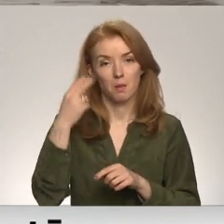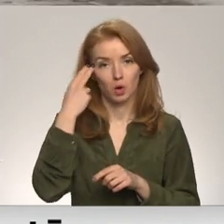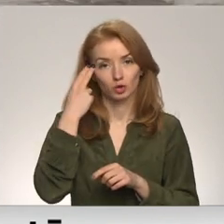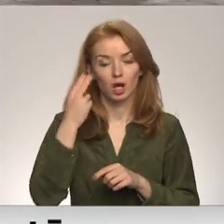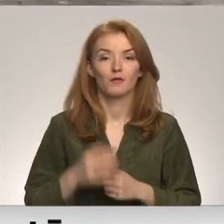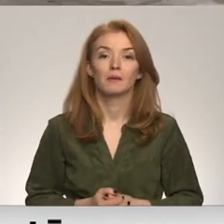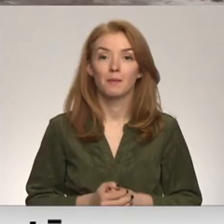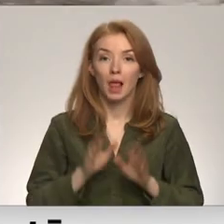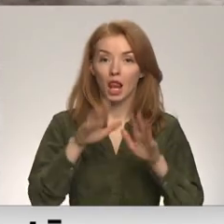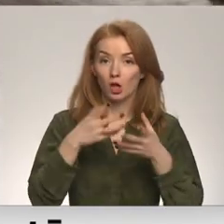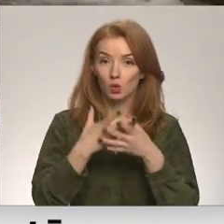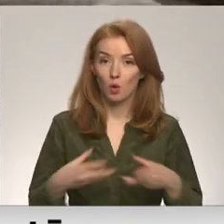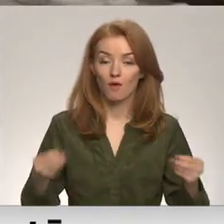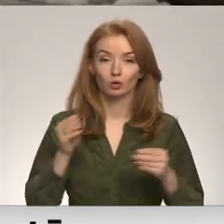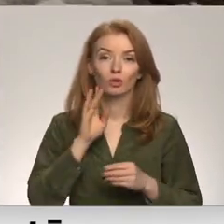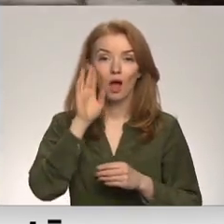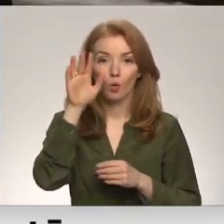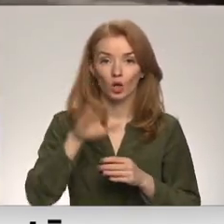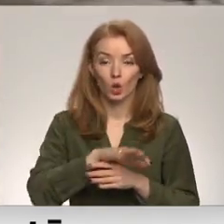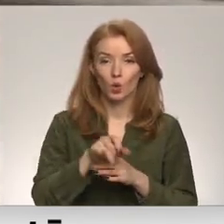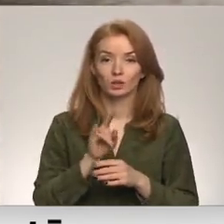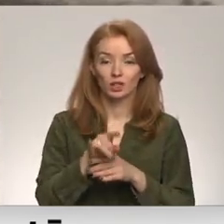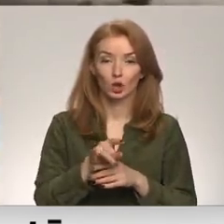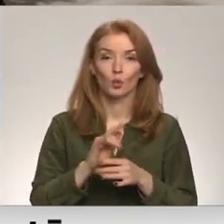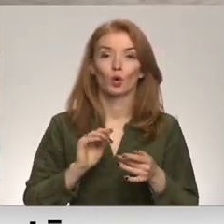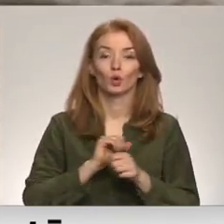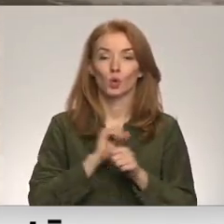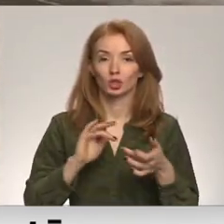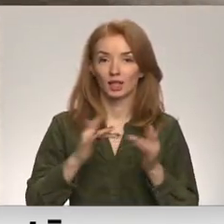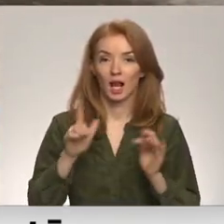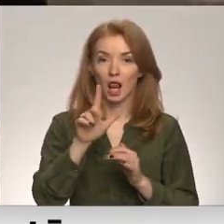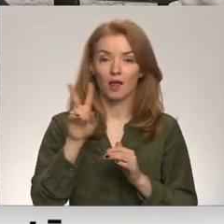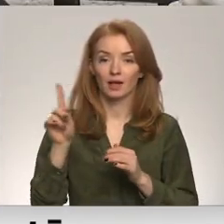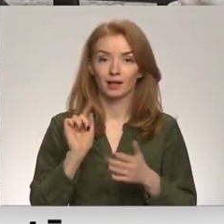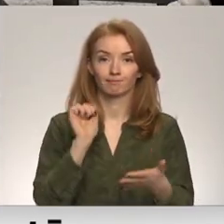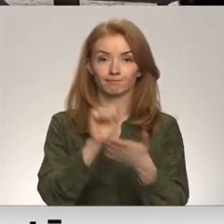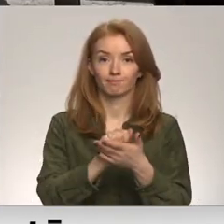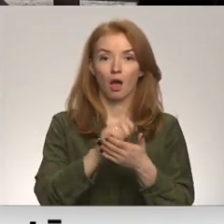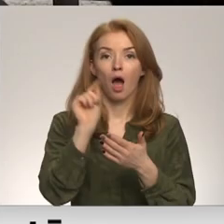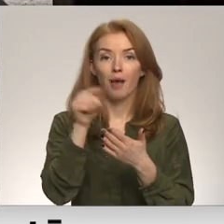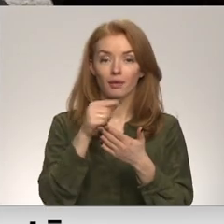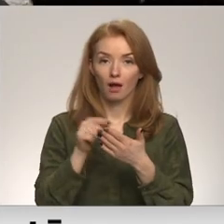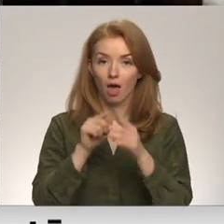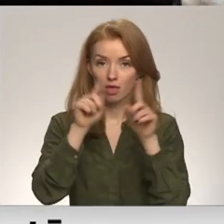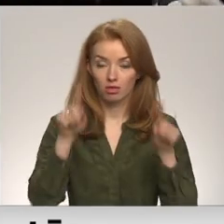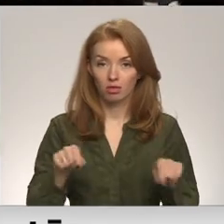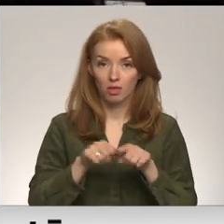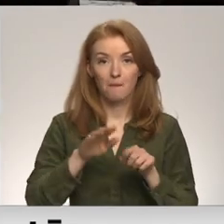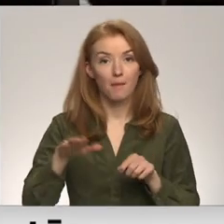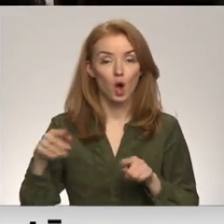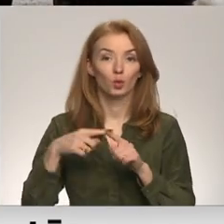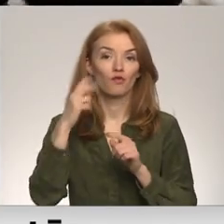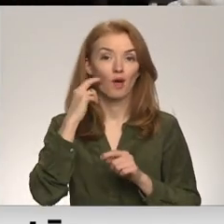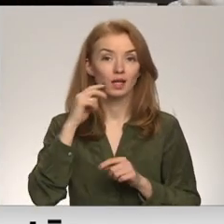mēģinājumiem. Lai novērstu nākotnes noziegumus, vietnē droši internets LV izvietota anketa, ar kuras palīdzību gan bērni, gan